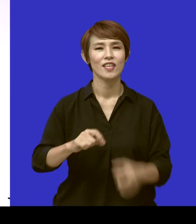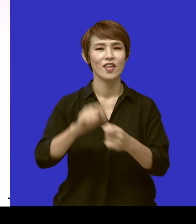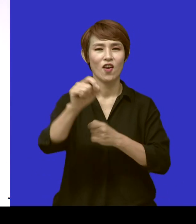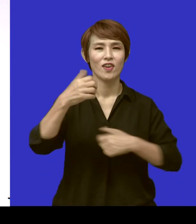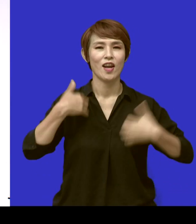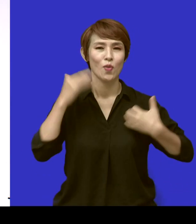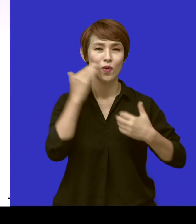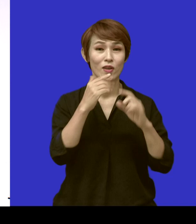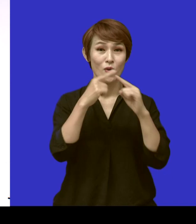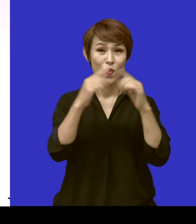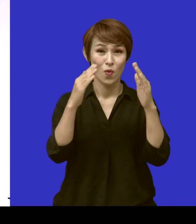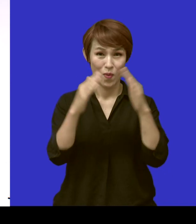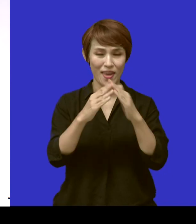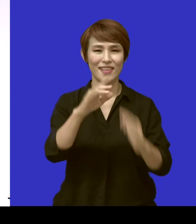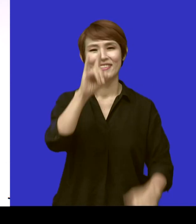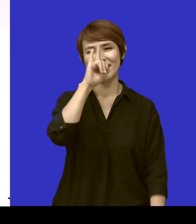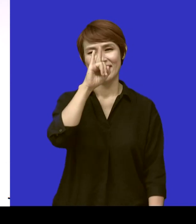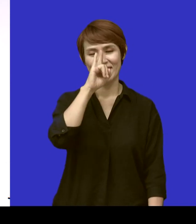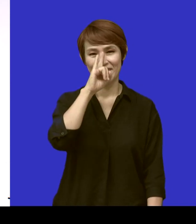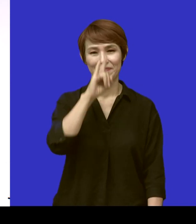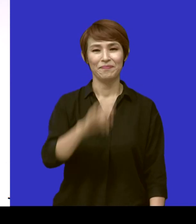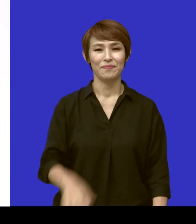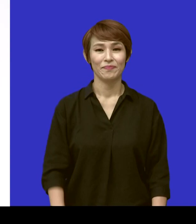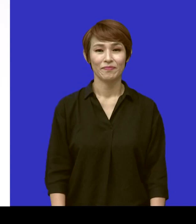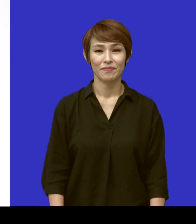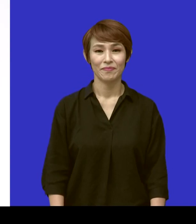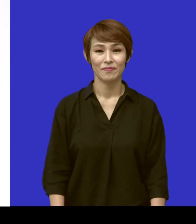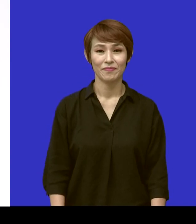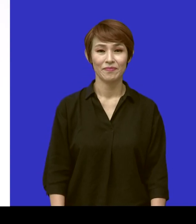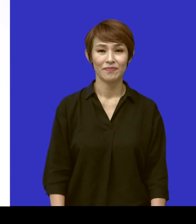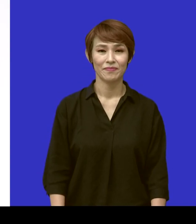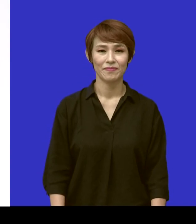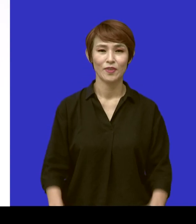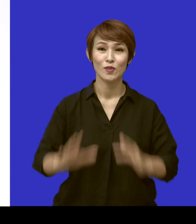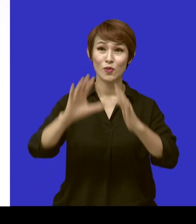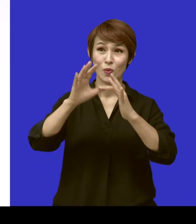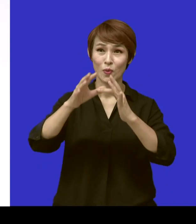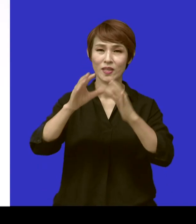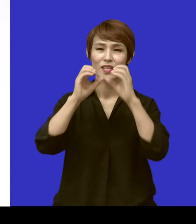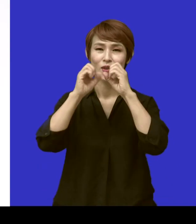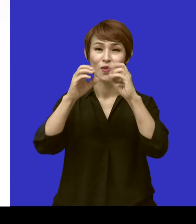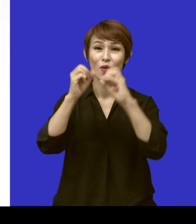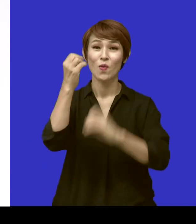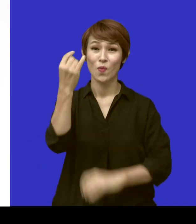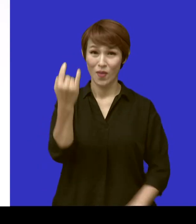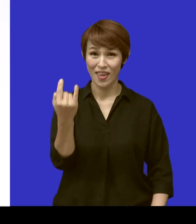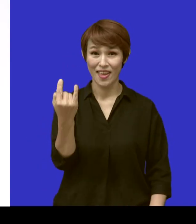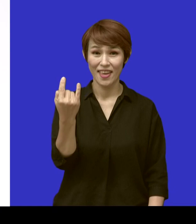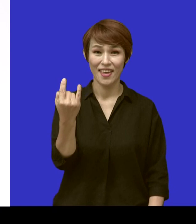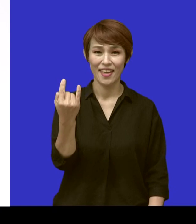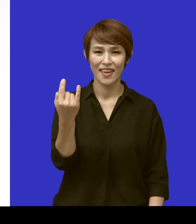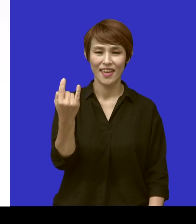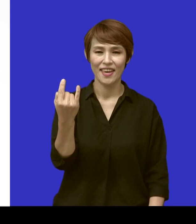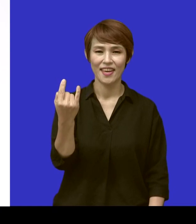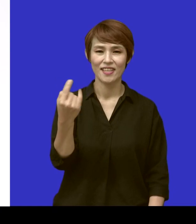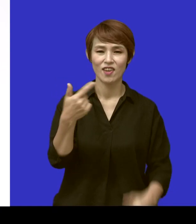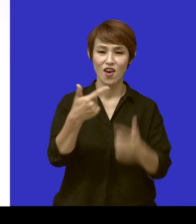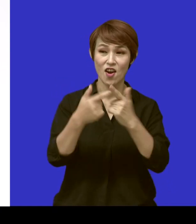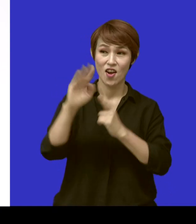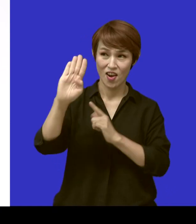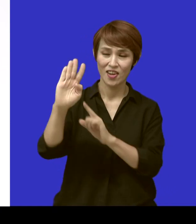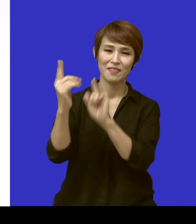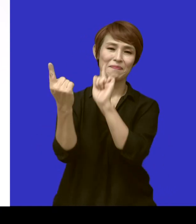영락노인교회 네. 사모 이영경이고요. 네. 네, 손끝새 선교회에서 태경 씨를